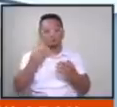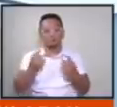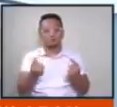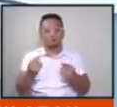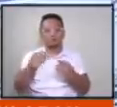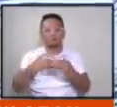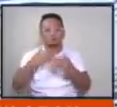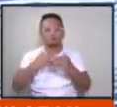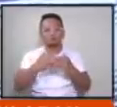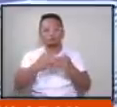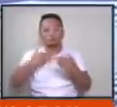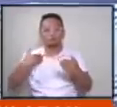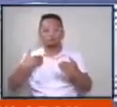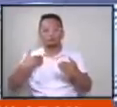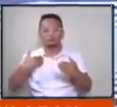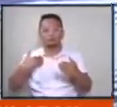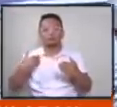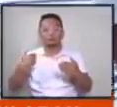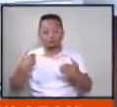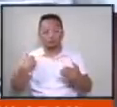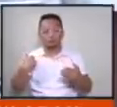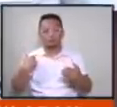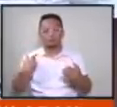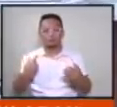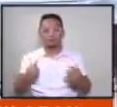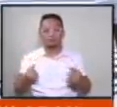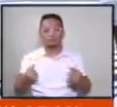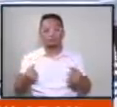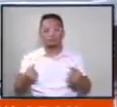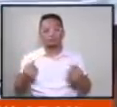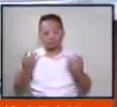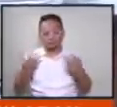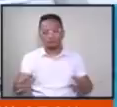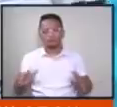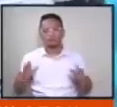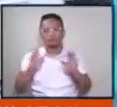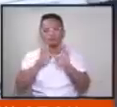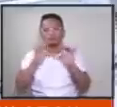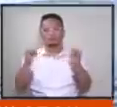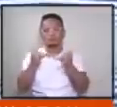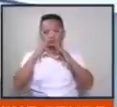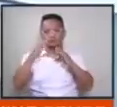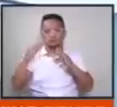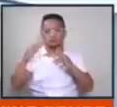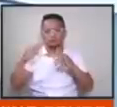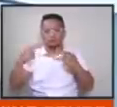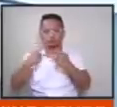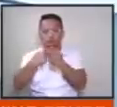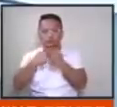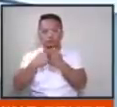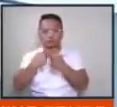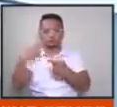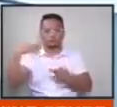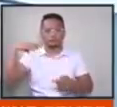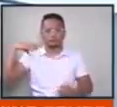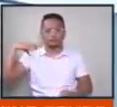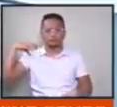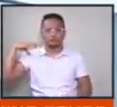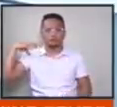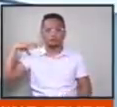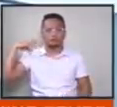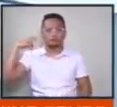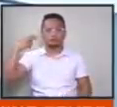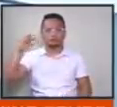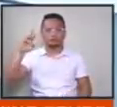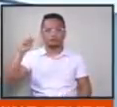before. Yung akin po, opo, may nagawa po ako pero naareglo na rin po sa barangay. Okay, sige, that's what I thought. Opo. At ano yung problema yun? Yung